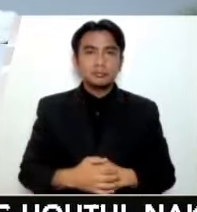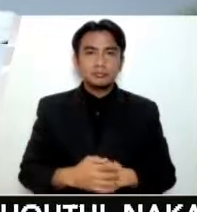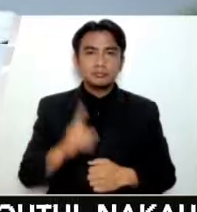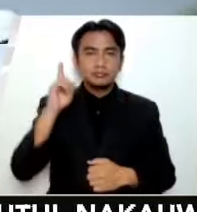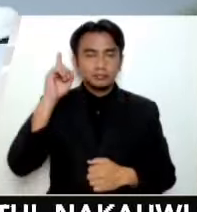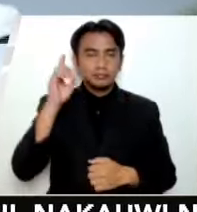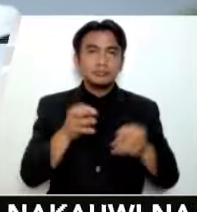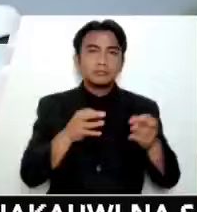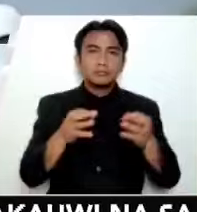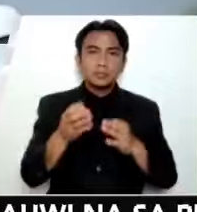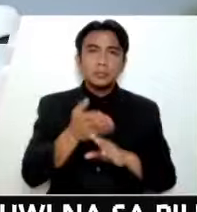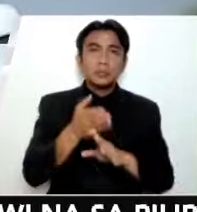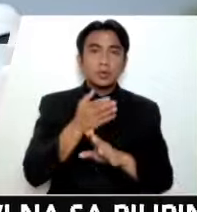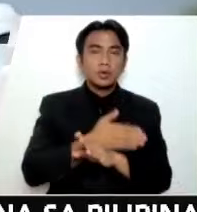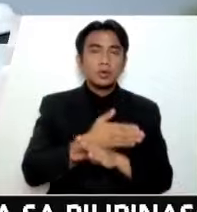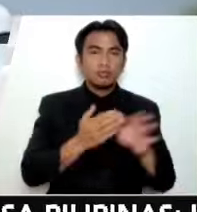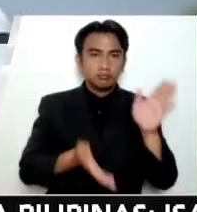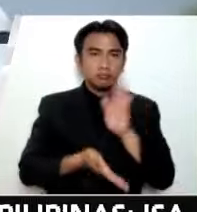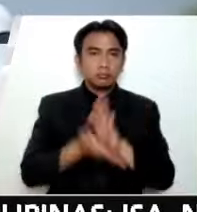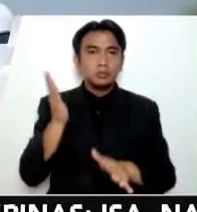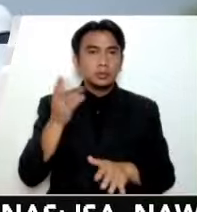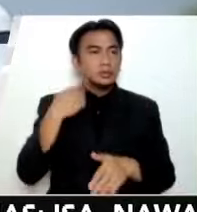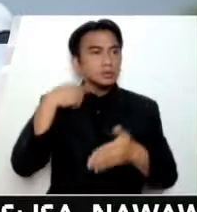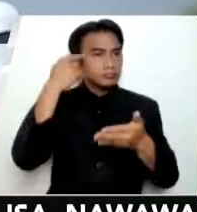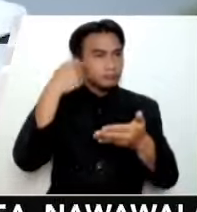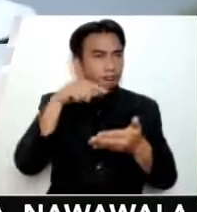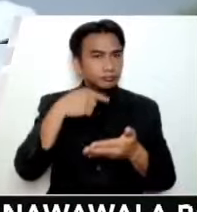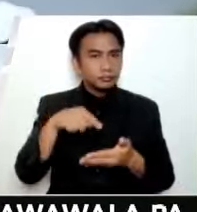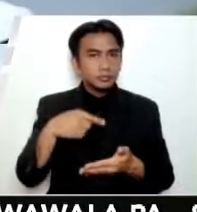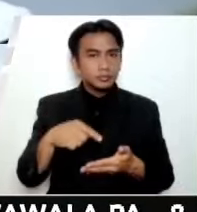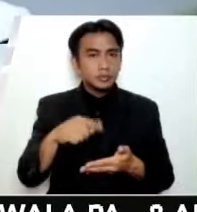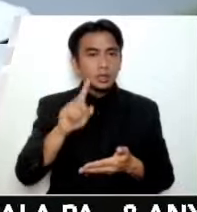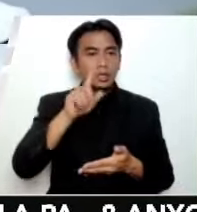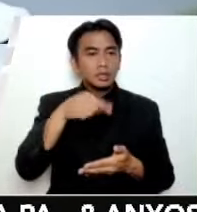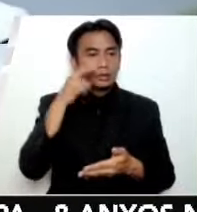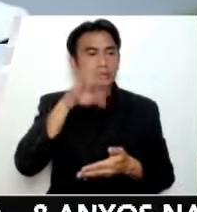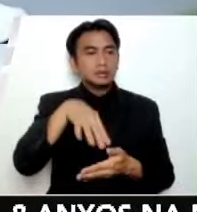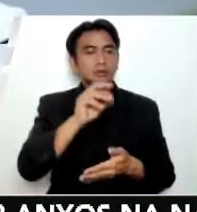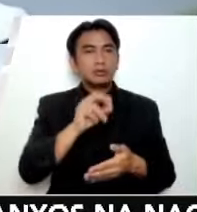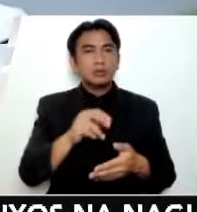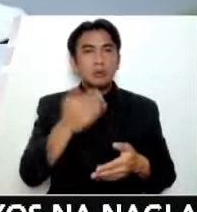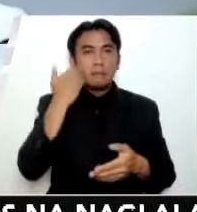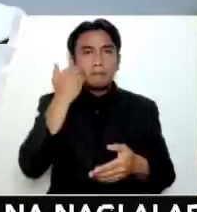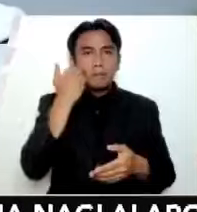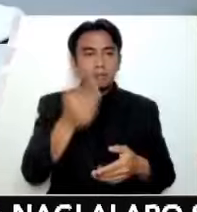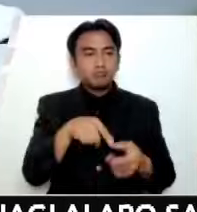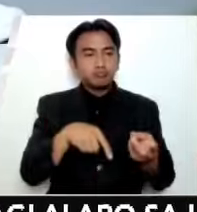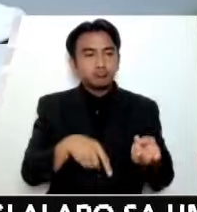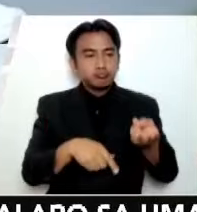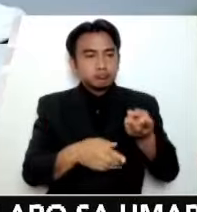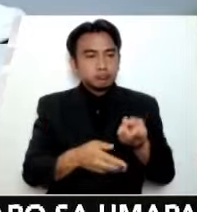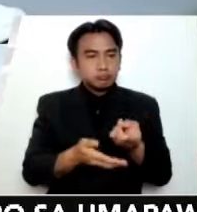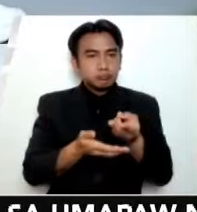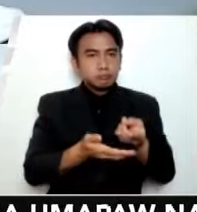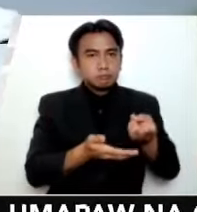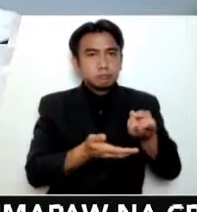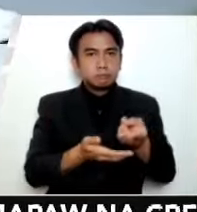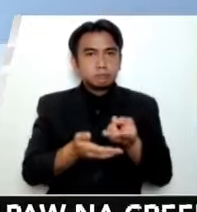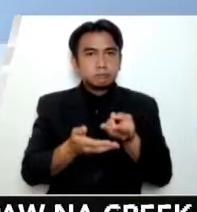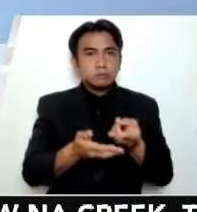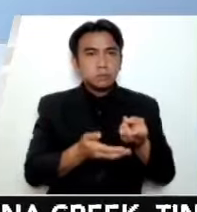kinek po namin kung gusto namin, kung lumutang malang yung bangkay niya, makuha namin. Pero wala po kaming nakitang lumutang na